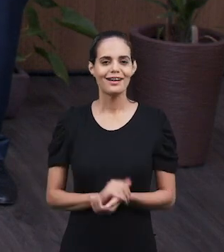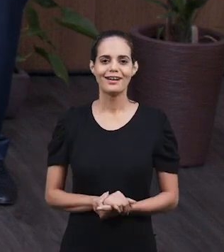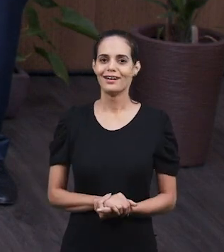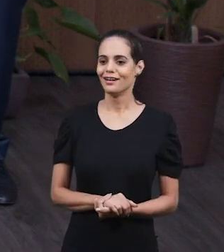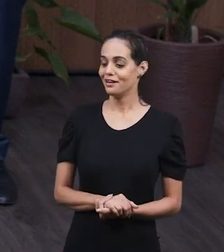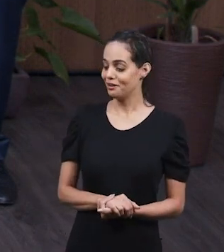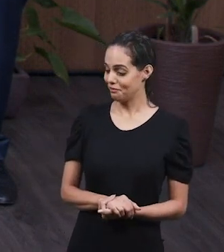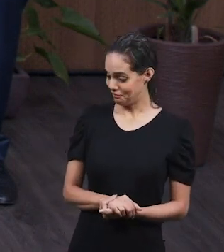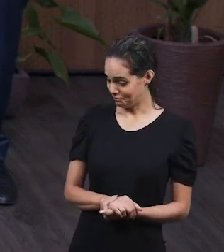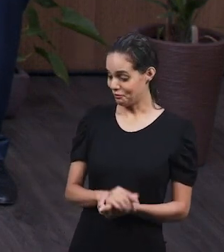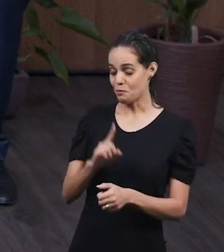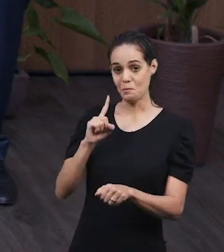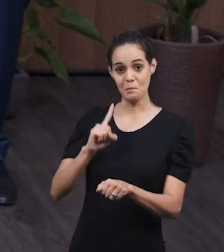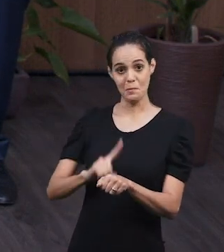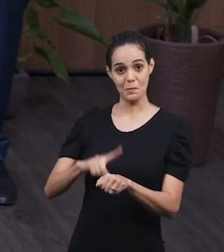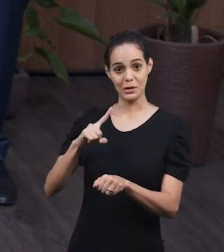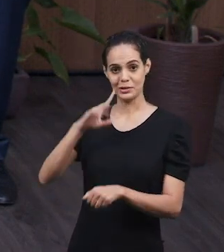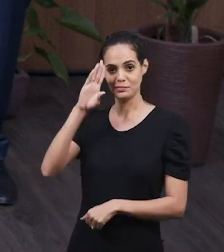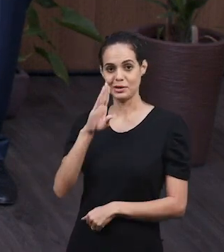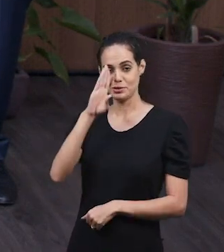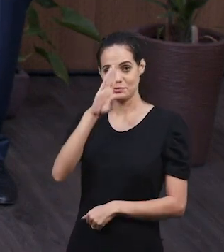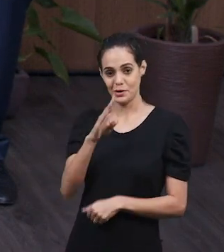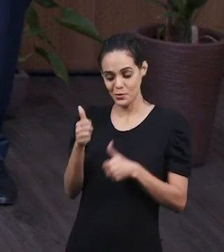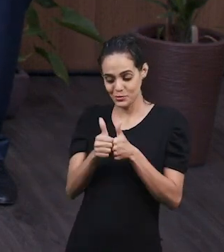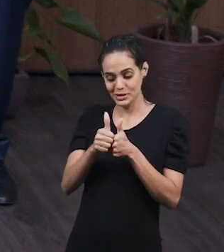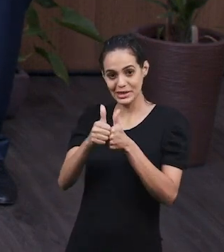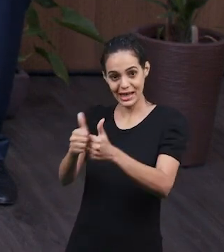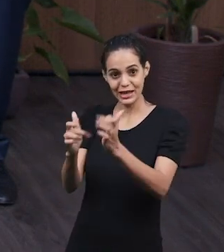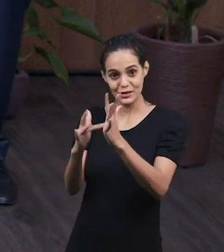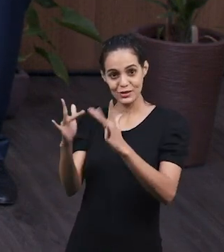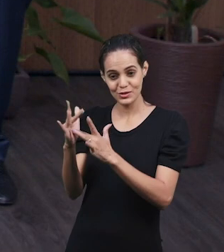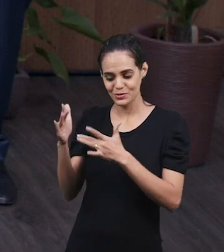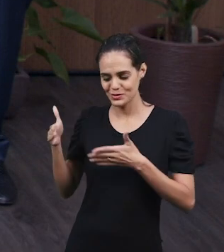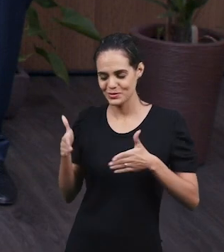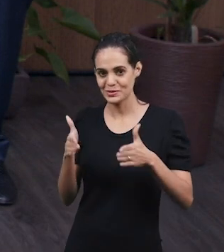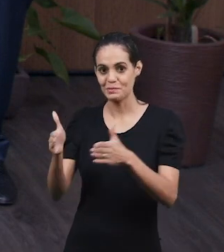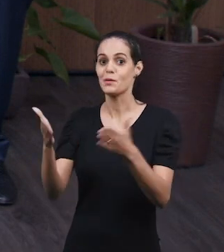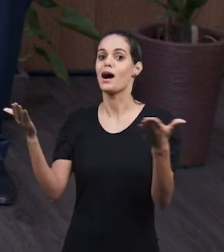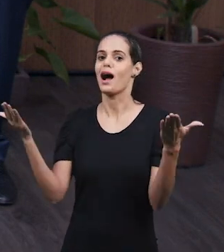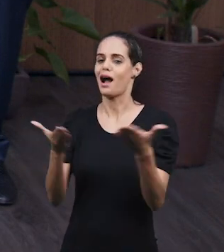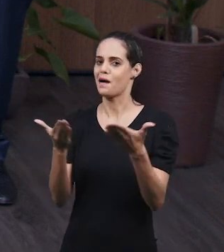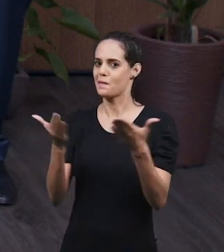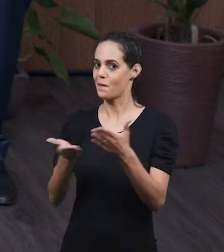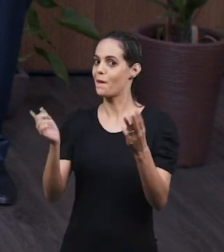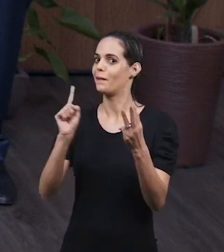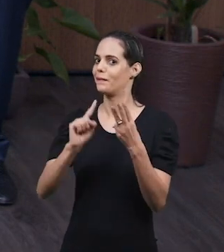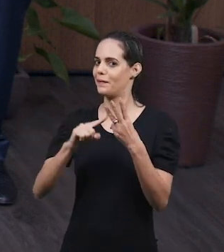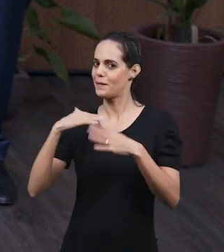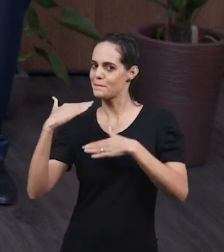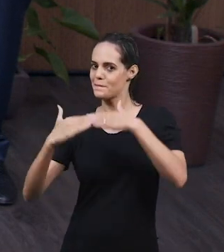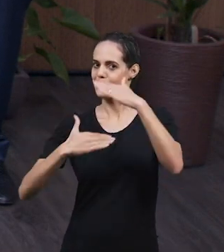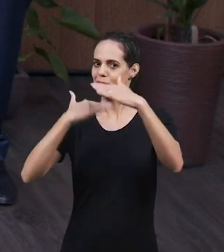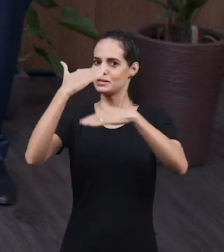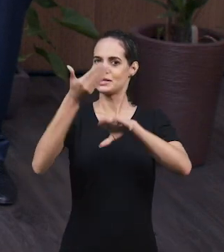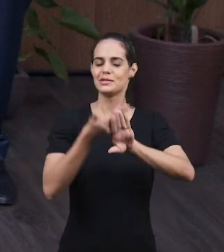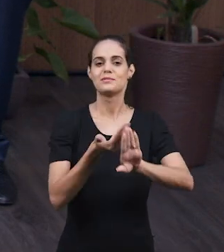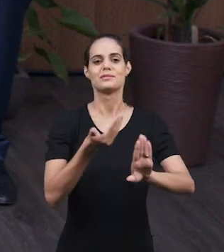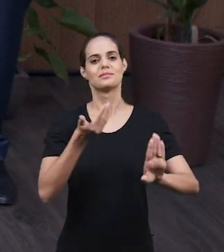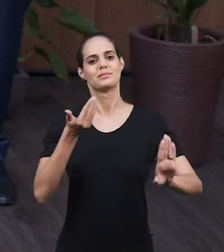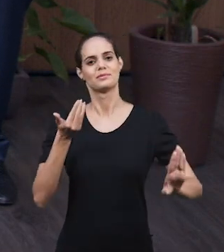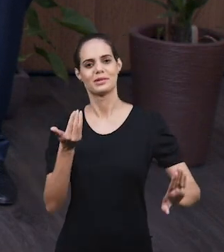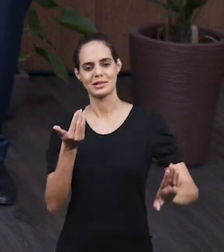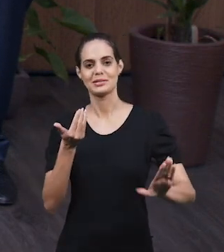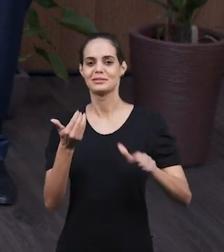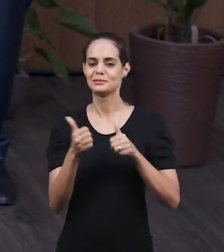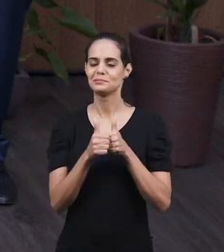suit Jésus dans le chemin, il est entré maintenant dans le processus. de sanctification, qui est